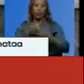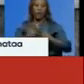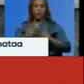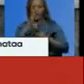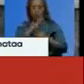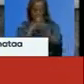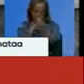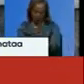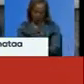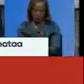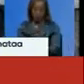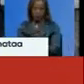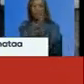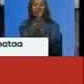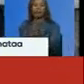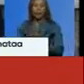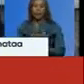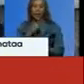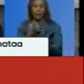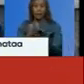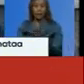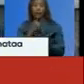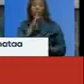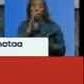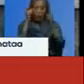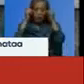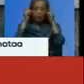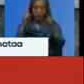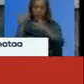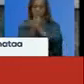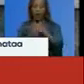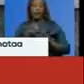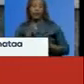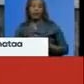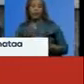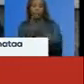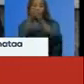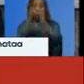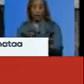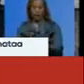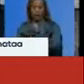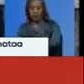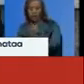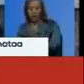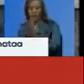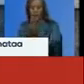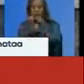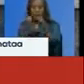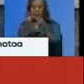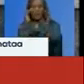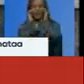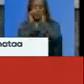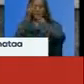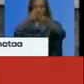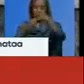ሰብአዊ ክብራችንን ያስጠብቅልናል። ይህን እውነታ በመረዳት በሀገራችን ዴሞክራሲ እንዲያብብ ነጻነትና ፍትህ